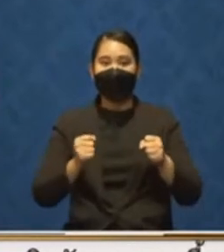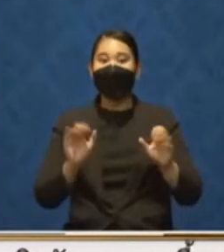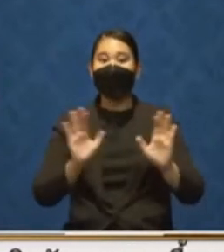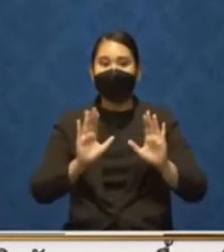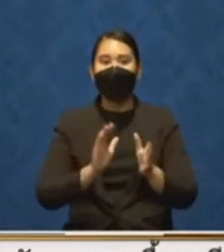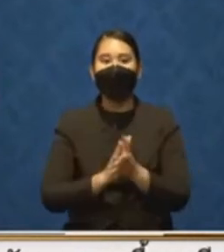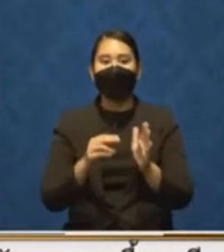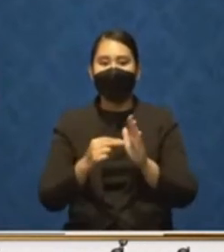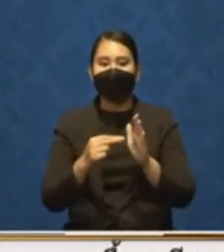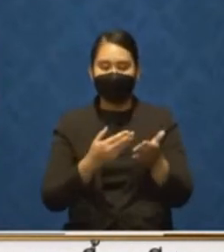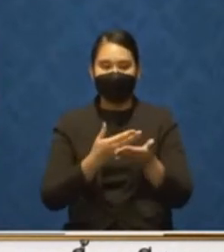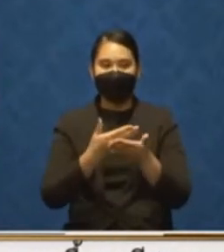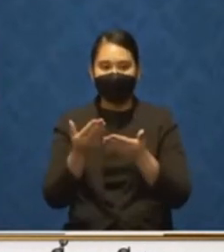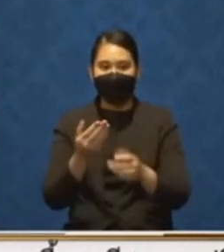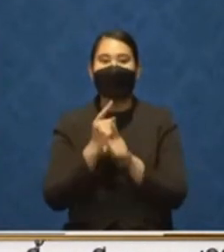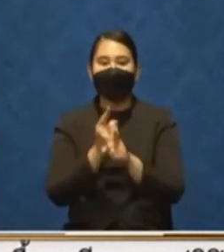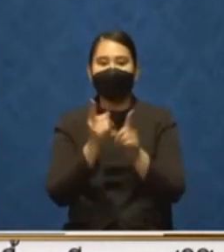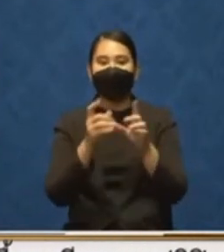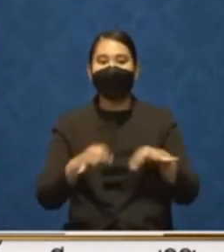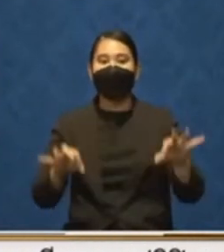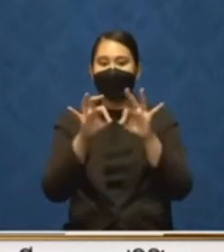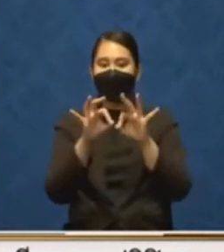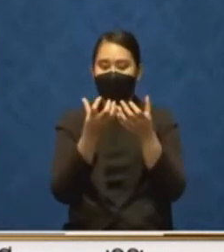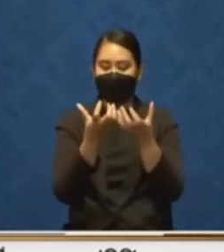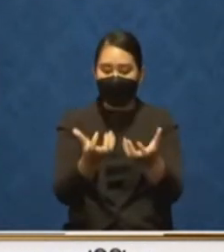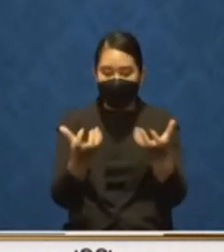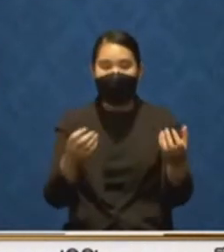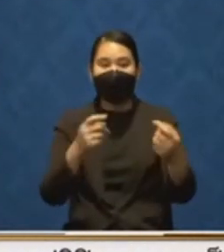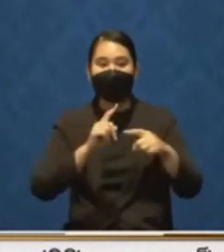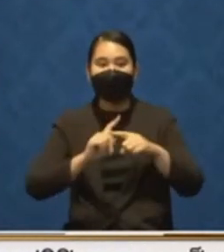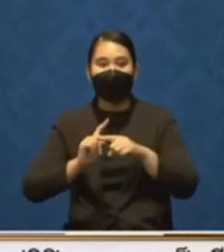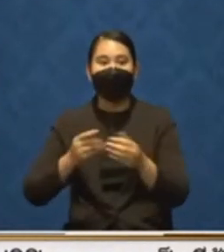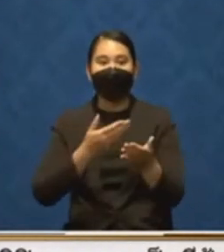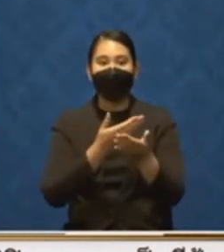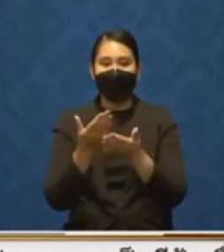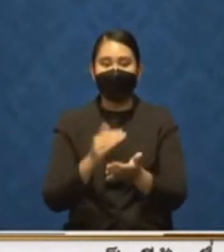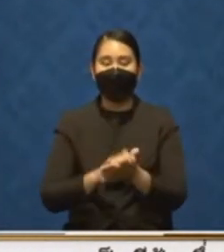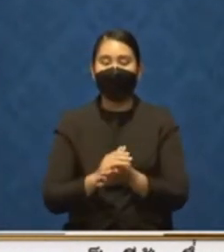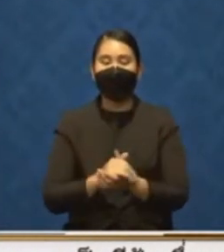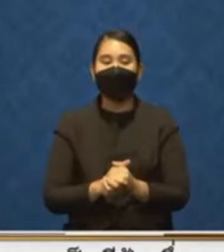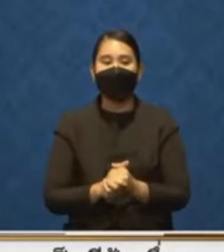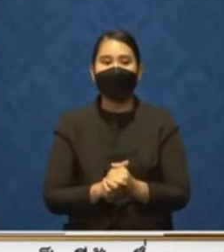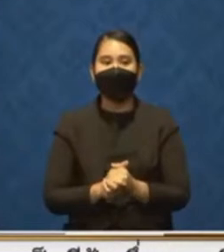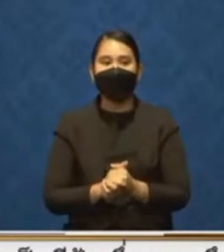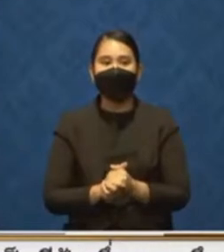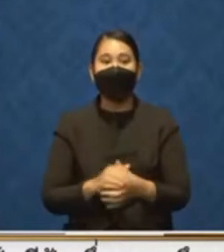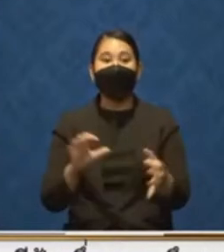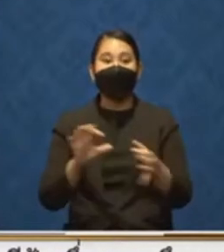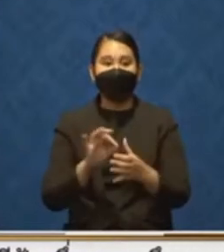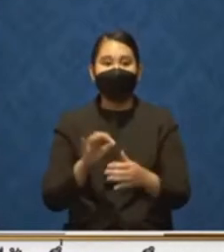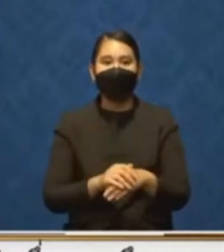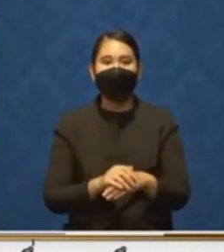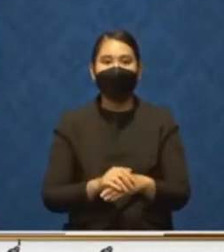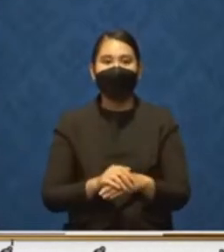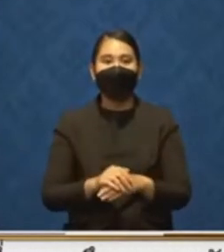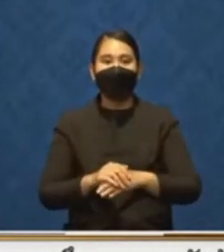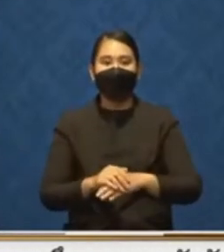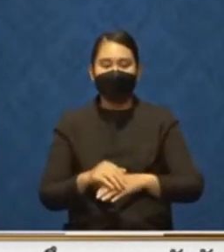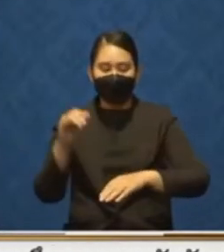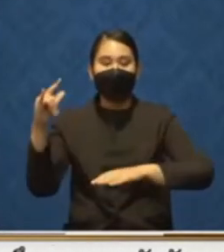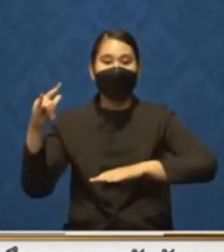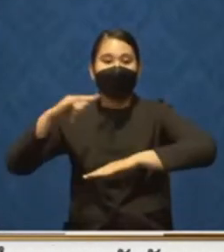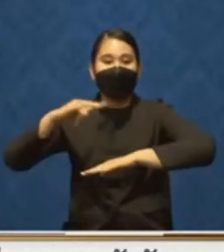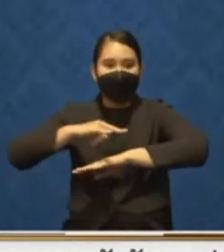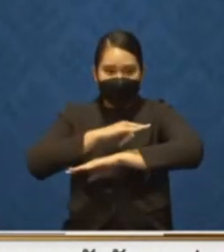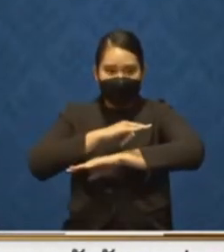เราก็จะทานตามความจำเป็นมีการคัดเลือกแบบที่เค้าอากรคือเรามีความต้องการในการใช้อากาศยาหลายคนขับนะครับประจำฐานดินไทยฝั่ง